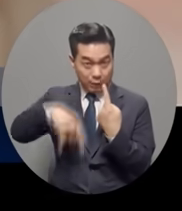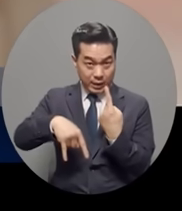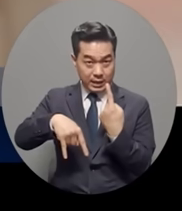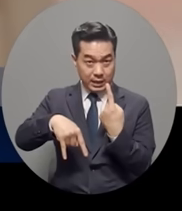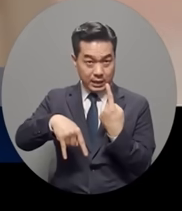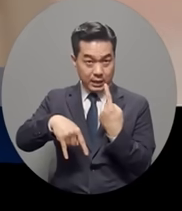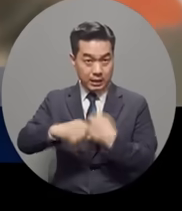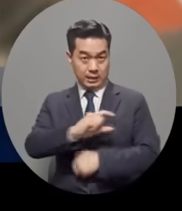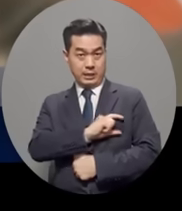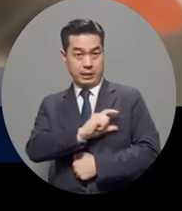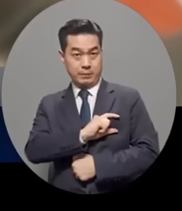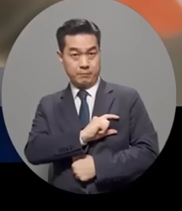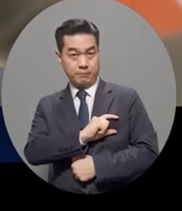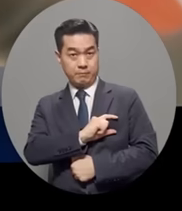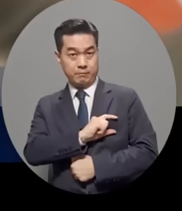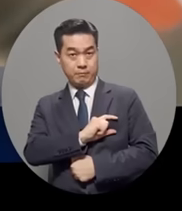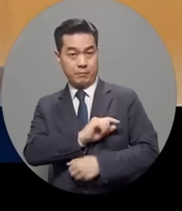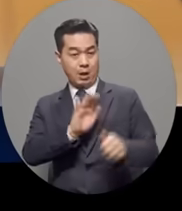타이틀을